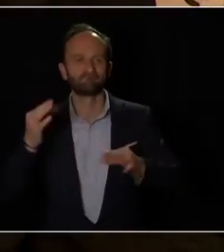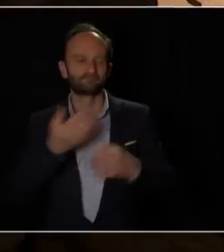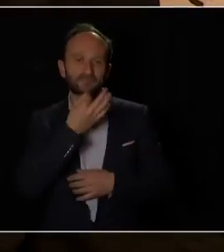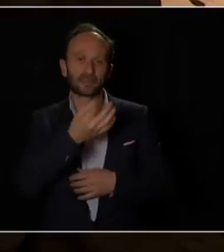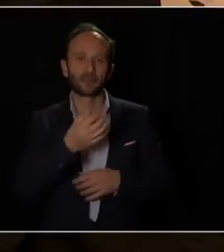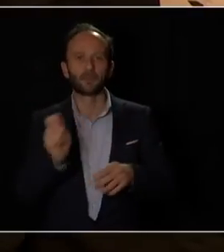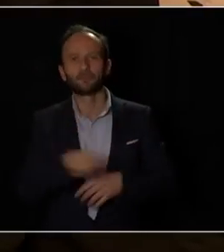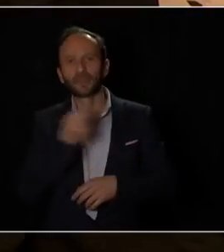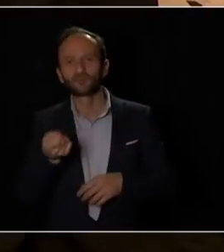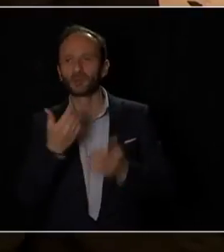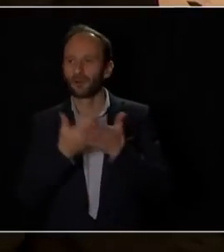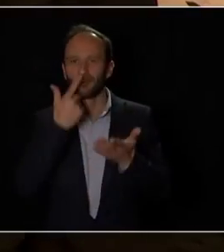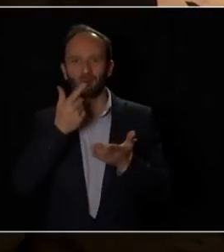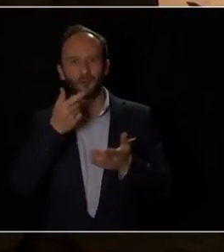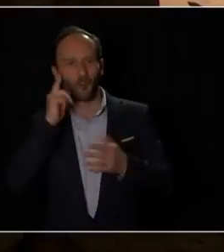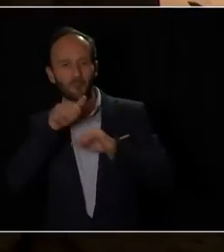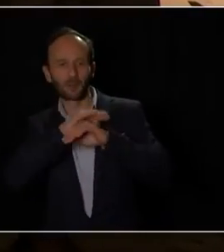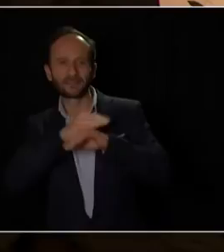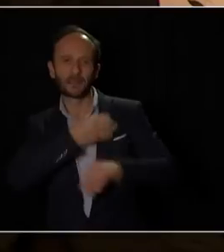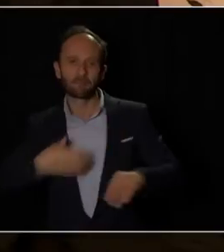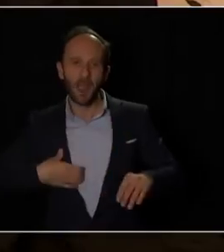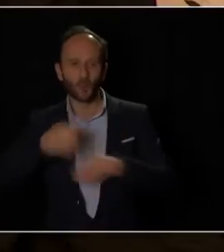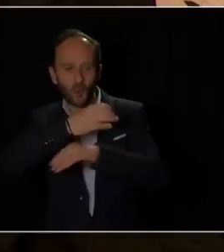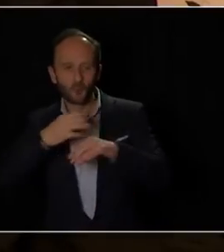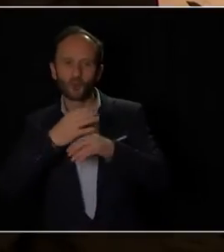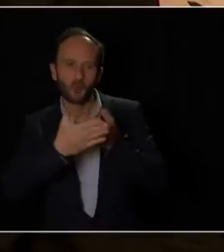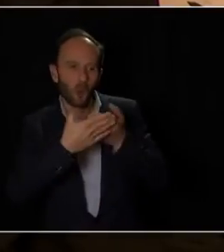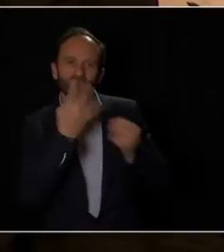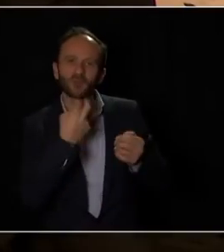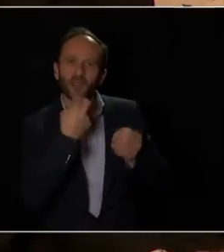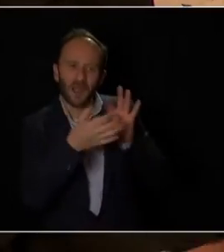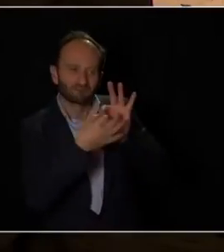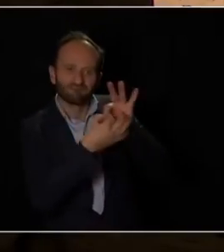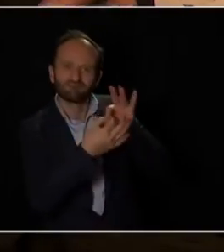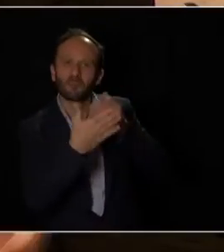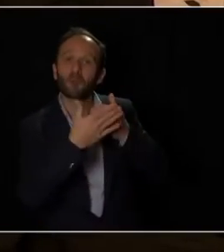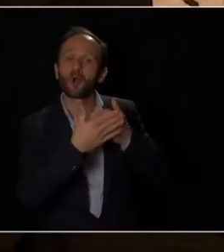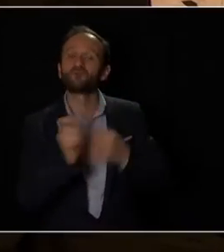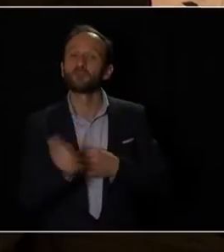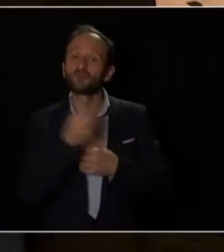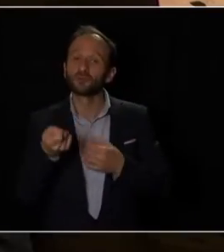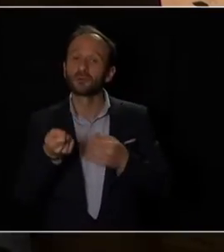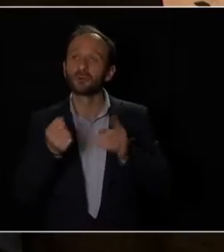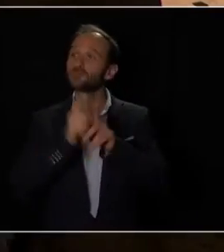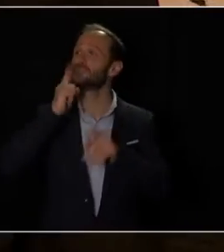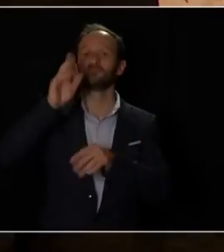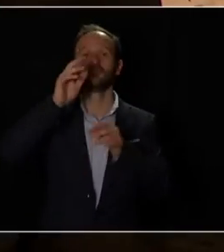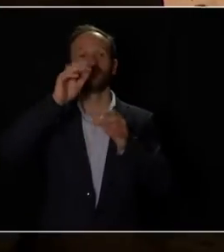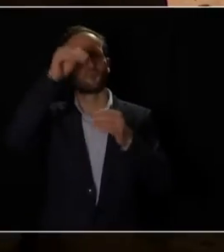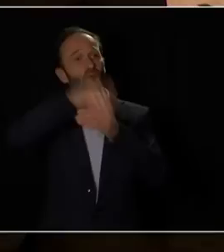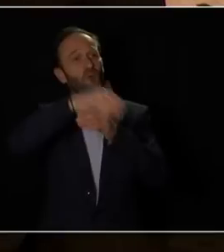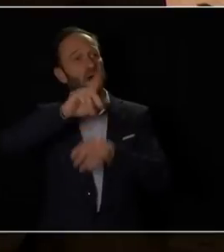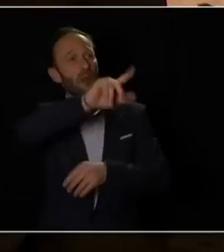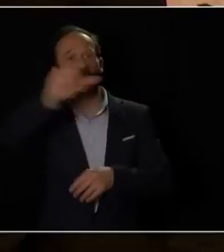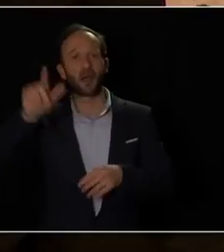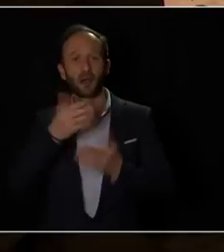raison des liens de proximité qui existent entre la commune et ses habitants, entre vous qui les représentez ce soir et nous, les